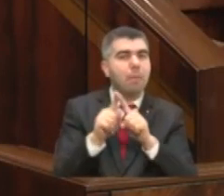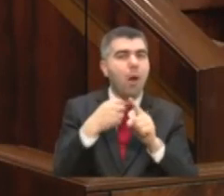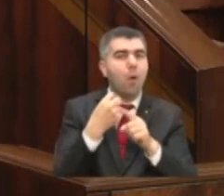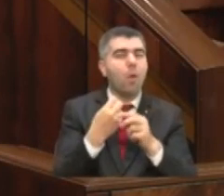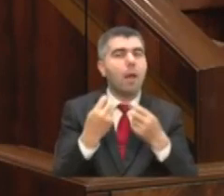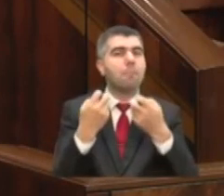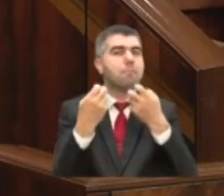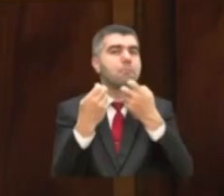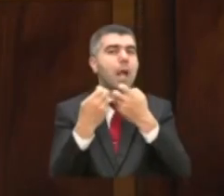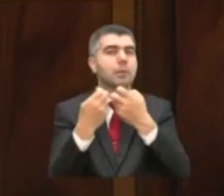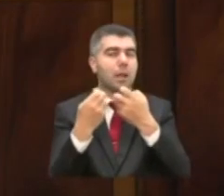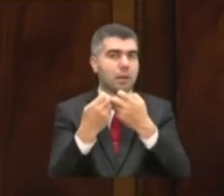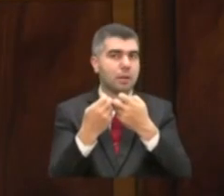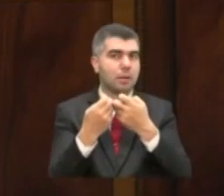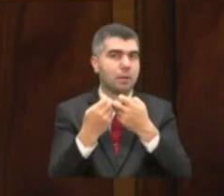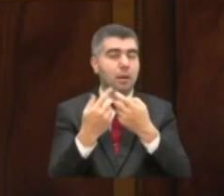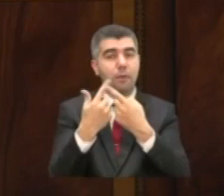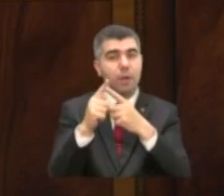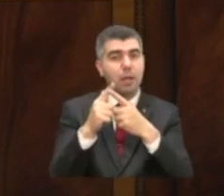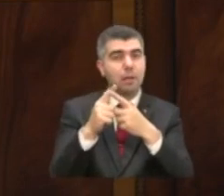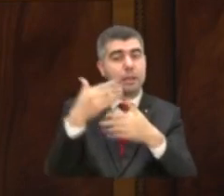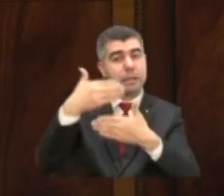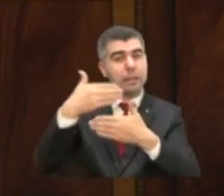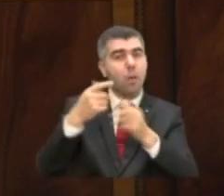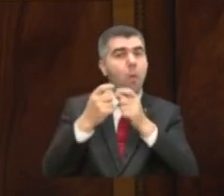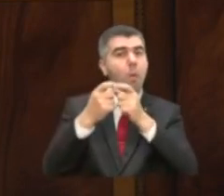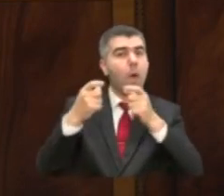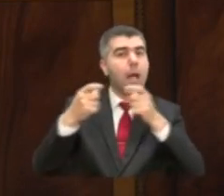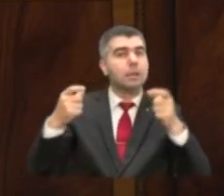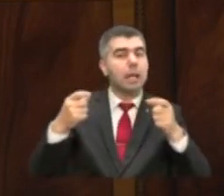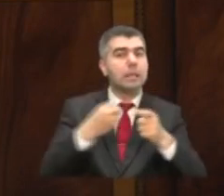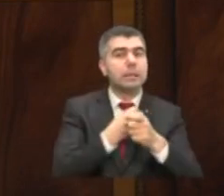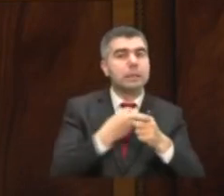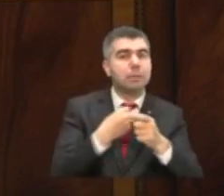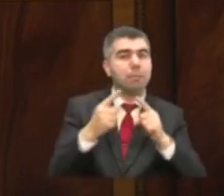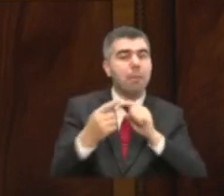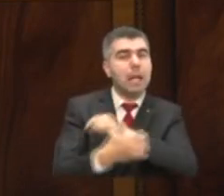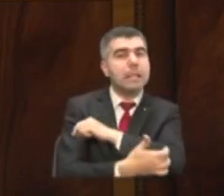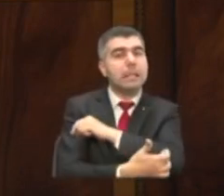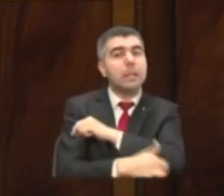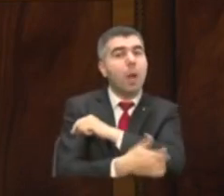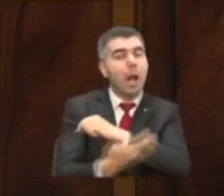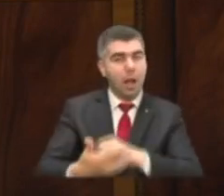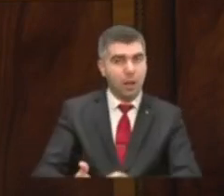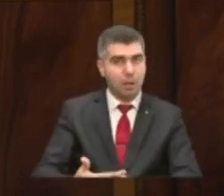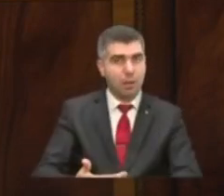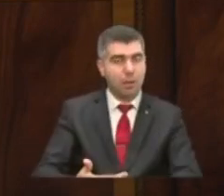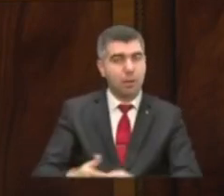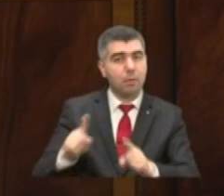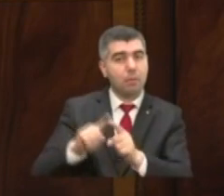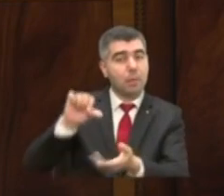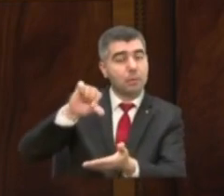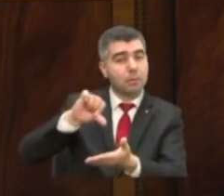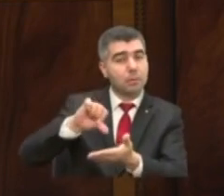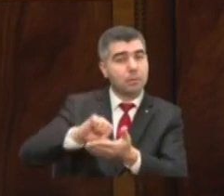الحكومة بتعثر إنجاز توسيع المستشفى الإقليمي بالصويرة، وكذلك المستشفى المحلي